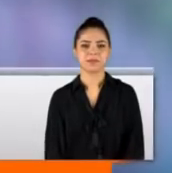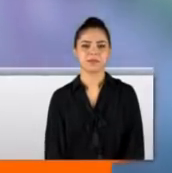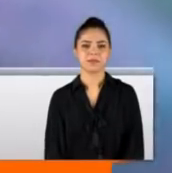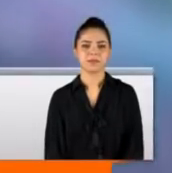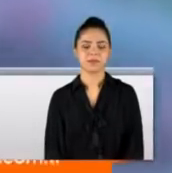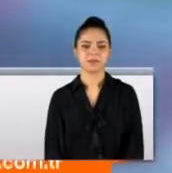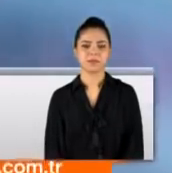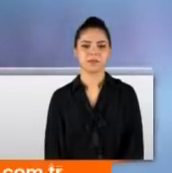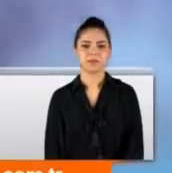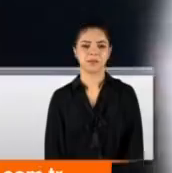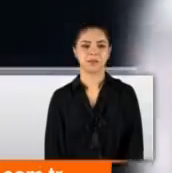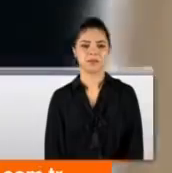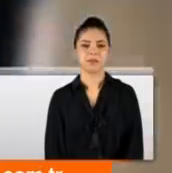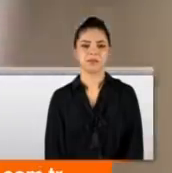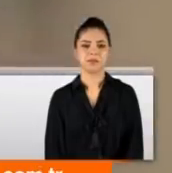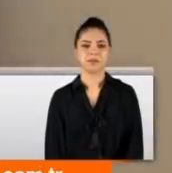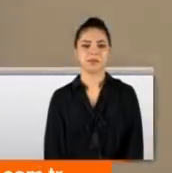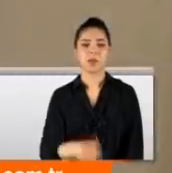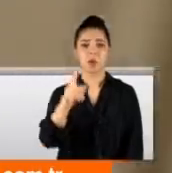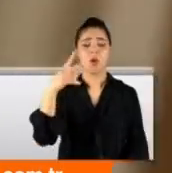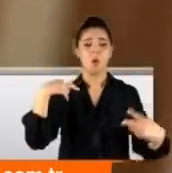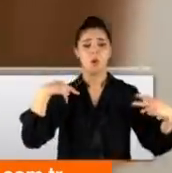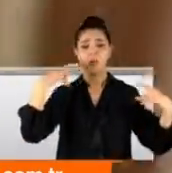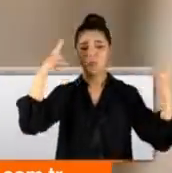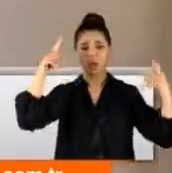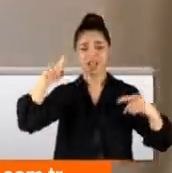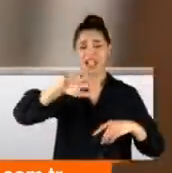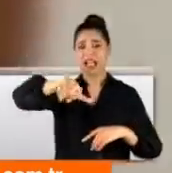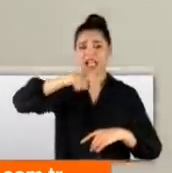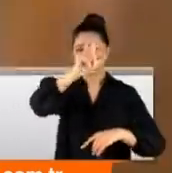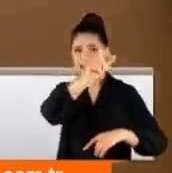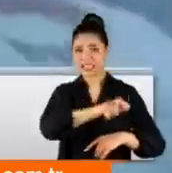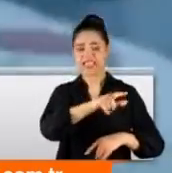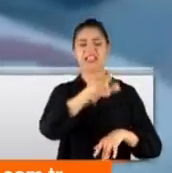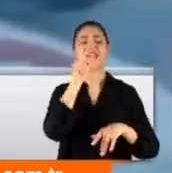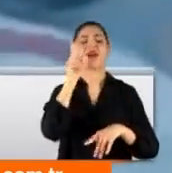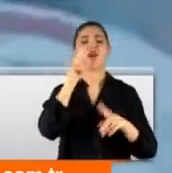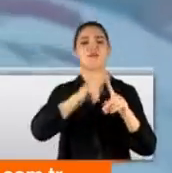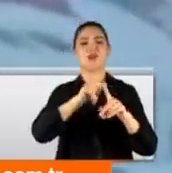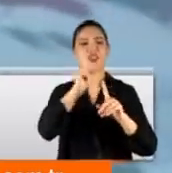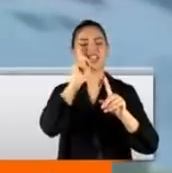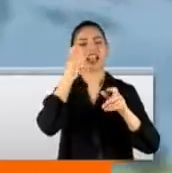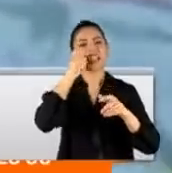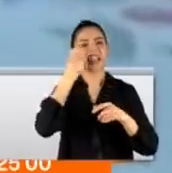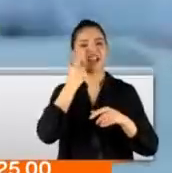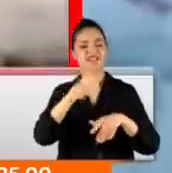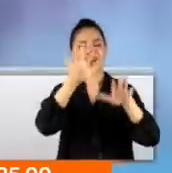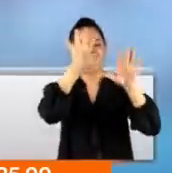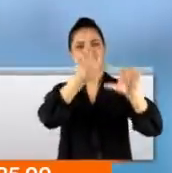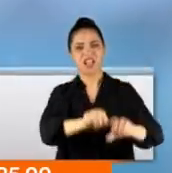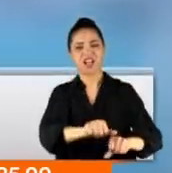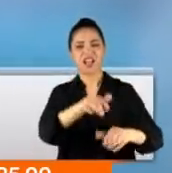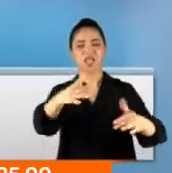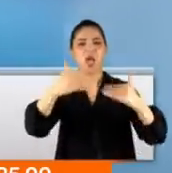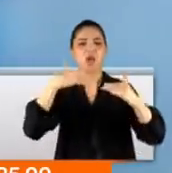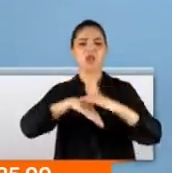Çık dışarı. İşte o pişkin hırsız bu kez polisin dikkatinden kaçmadı. Yorganın altında böyle yakalandı.